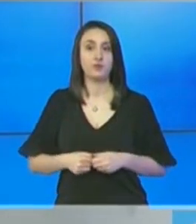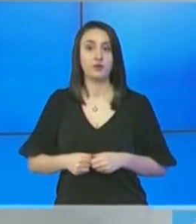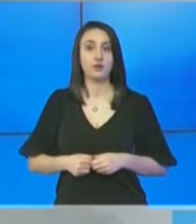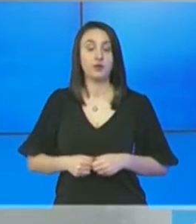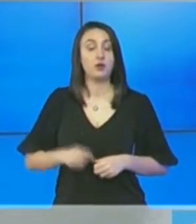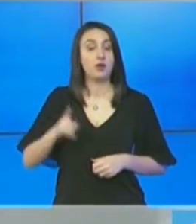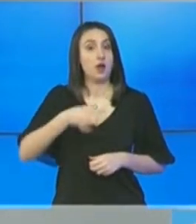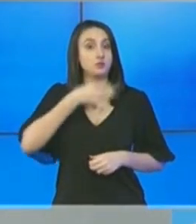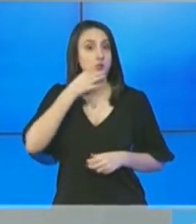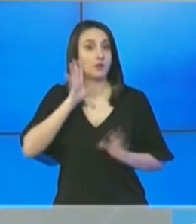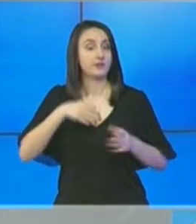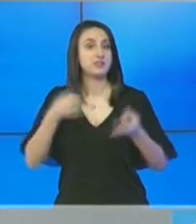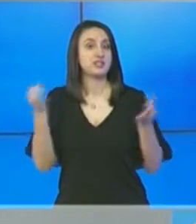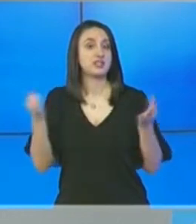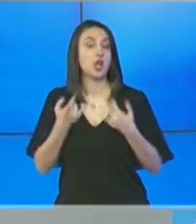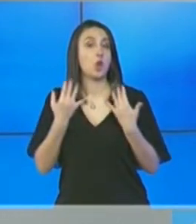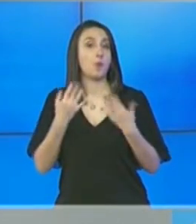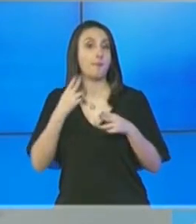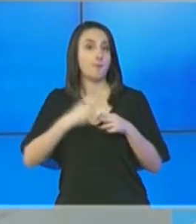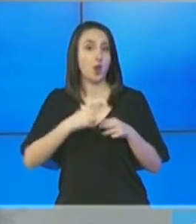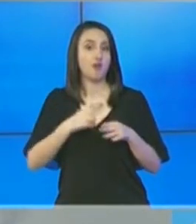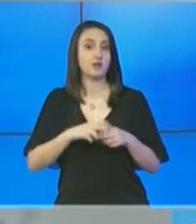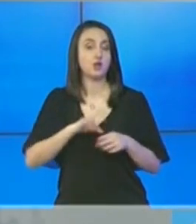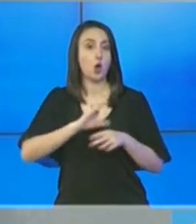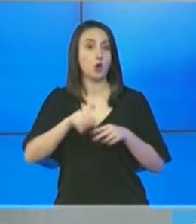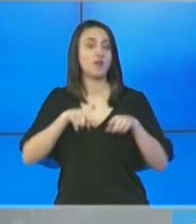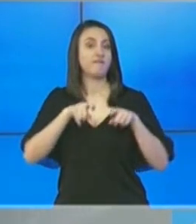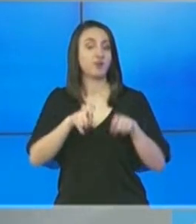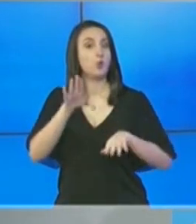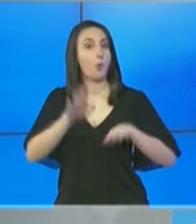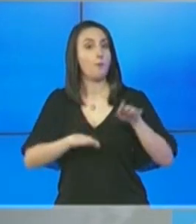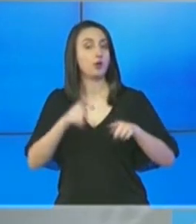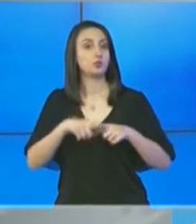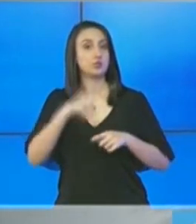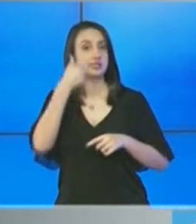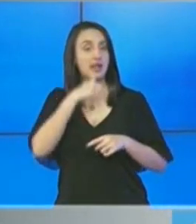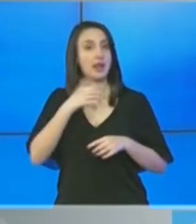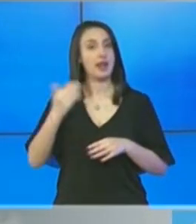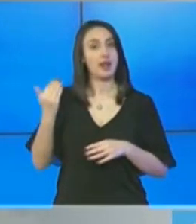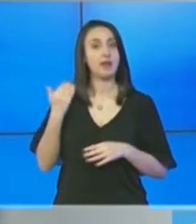a mai adăugat că avem o scădere a numărului de infectări cu coronavirus în comparație cu zilele